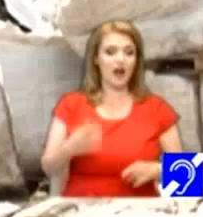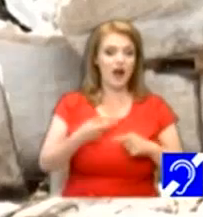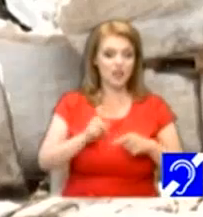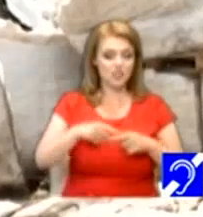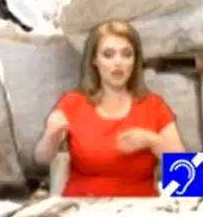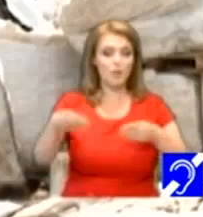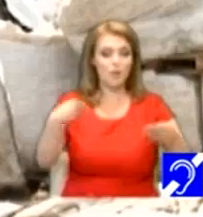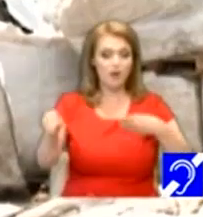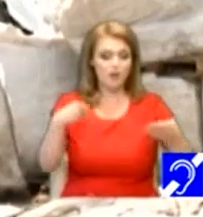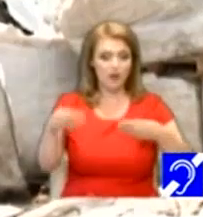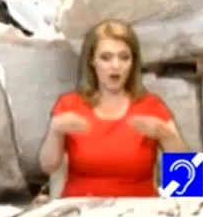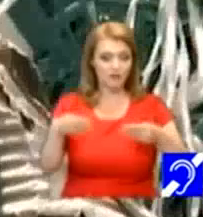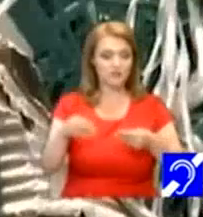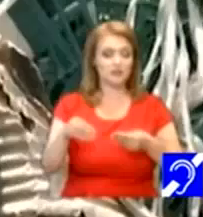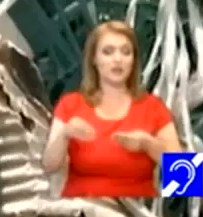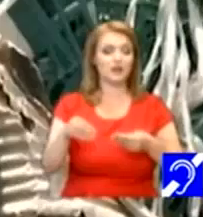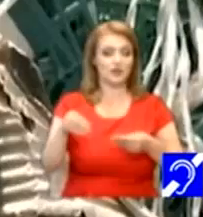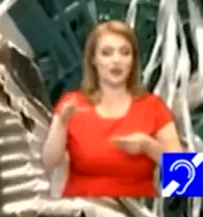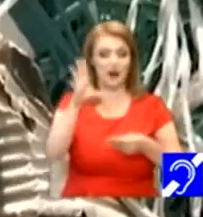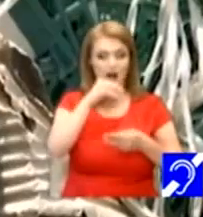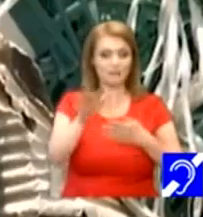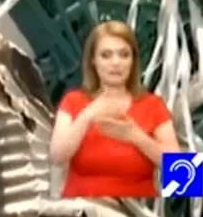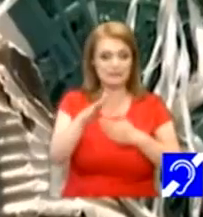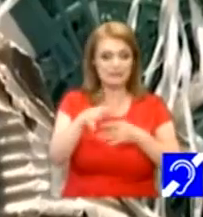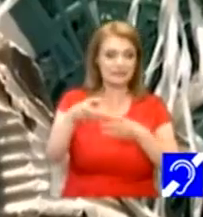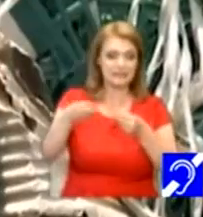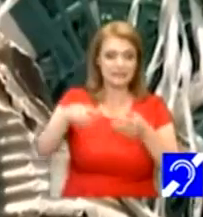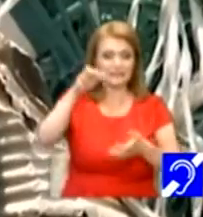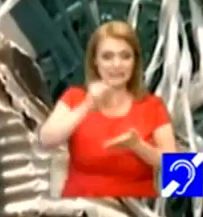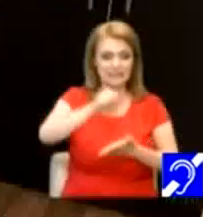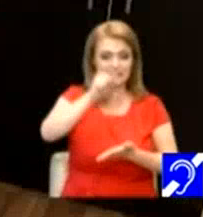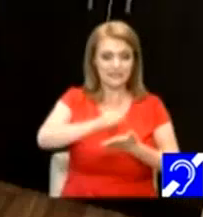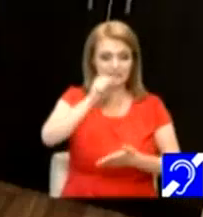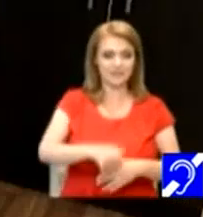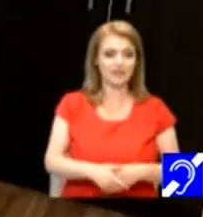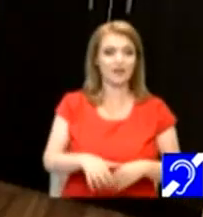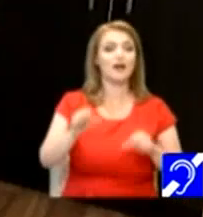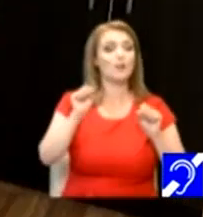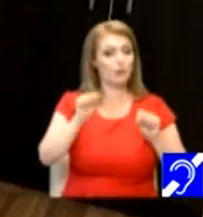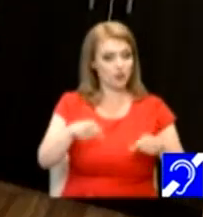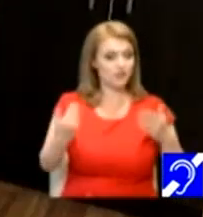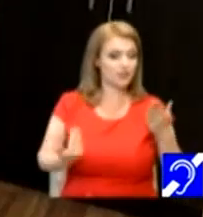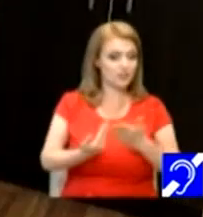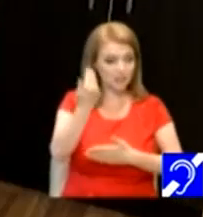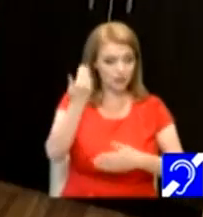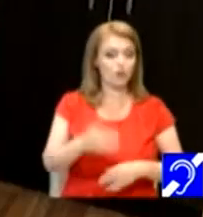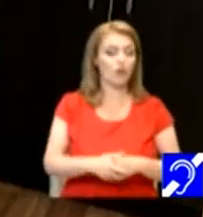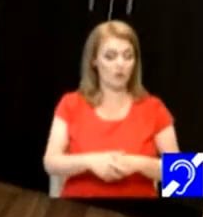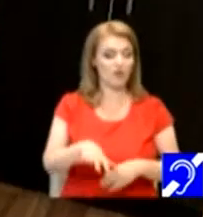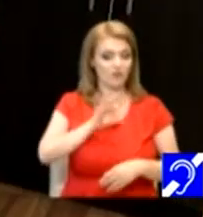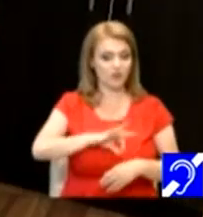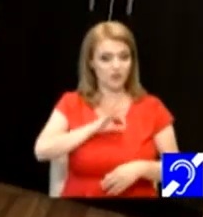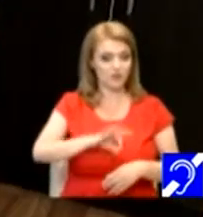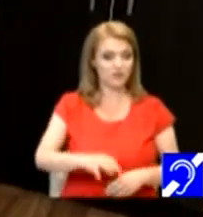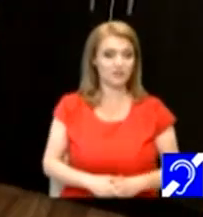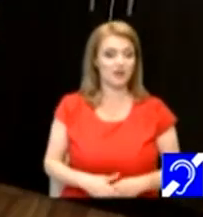de plastic sunt reciclabile și noi le reintroducem în sistem. Pot fi reciclate sticlele PET transparente sau